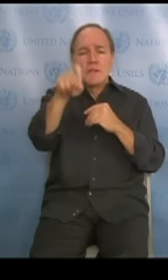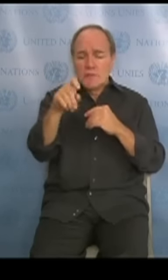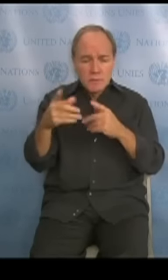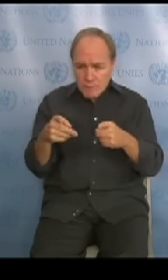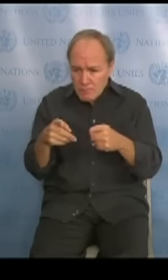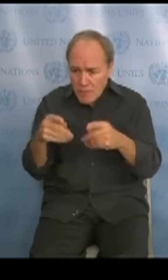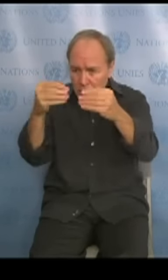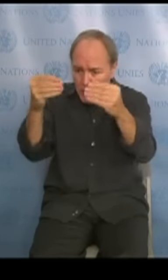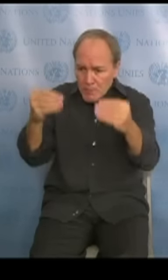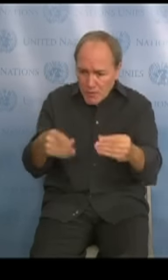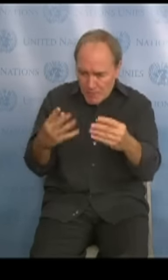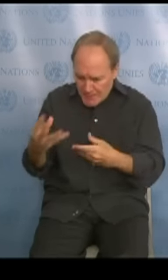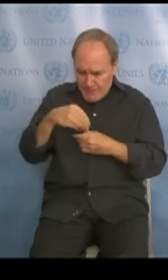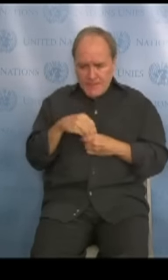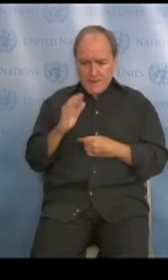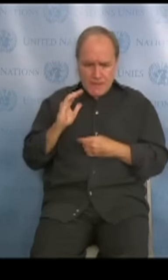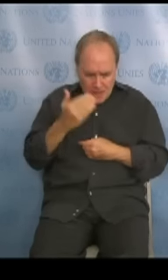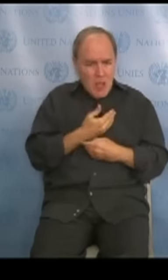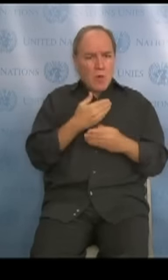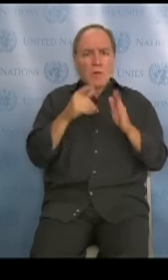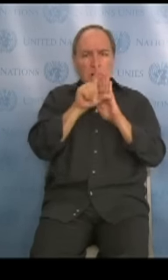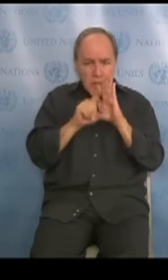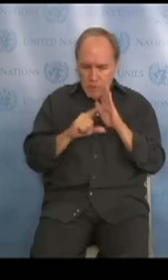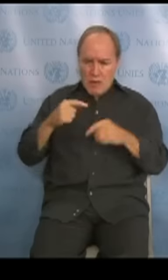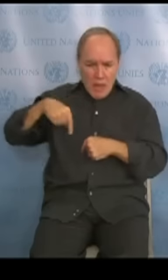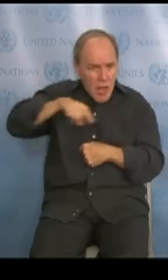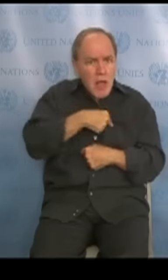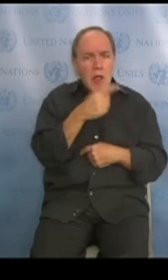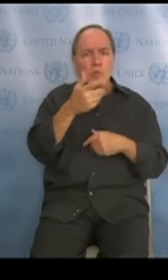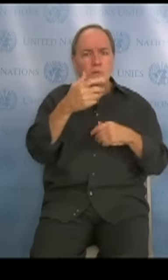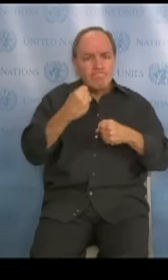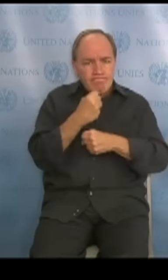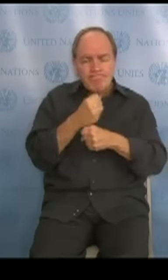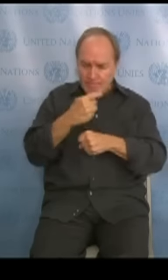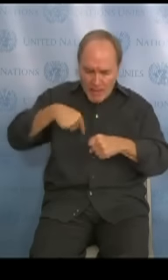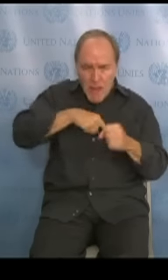cultures si nous voulons réaliser pleinement notre agenda.